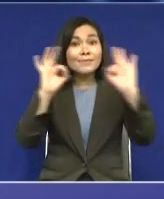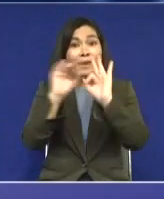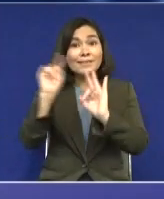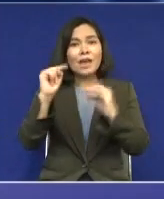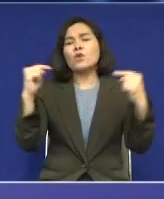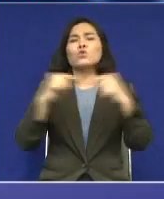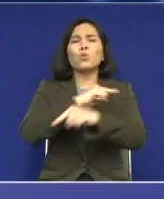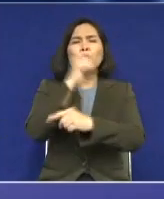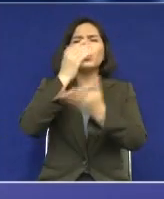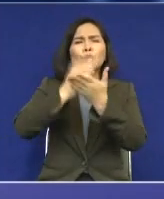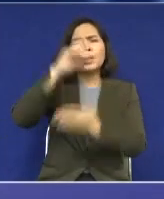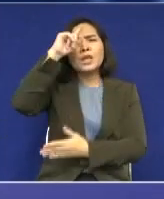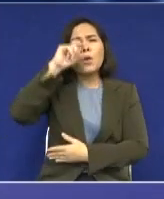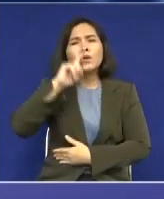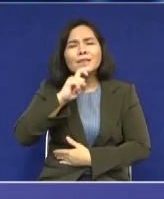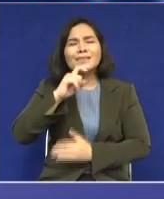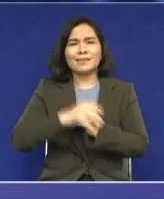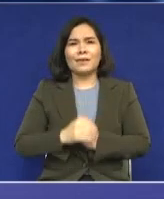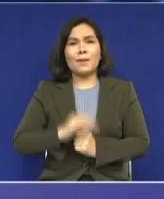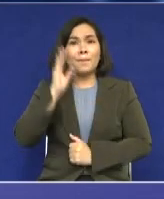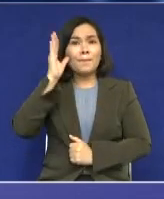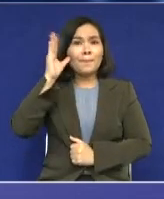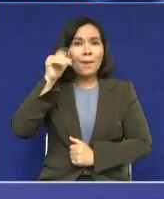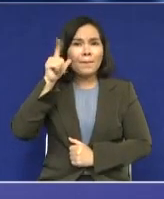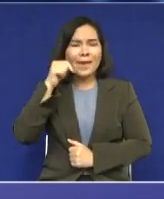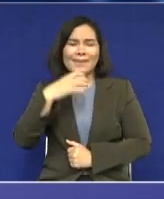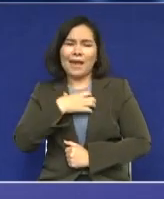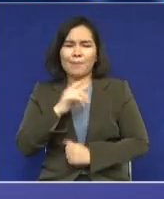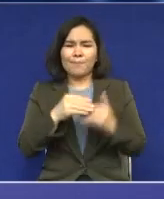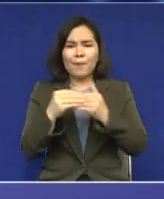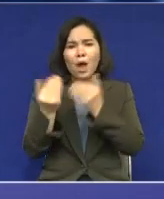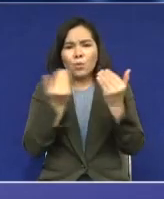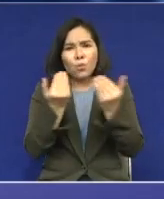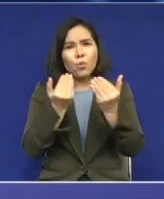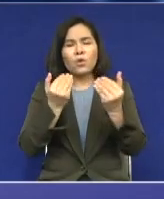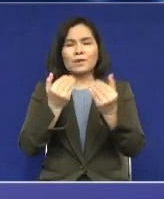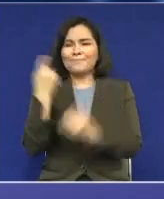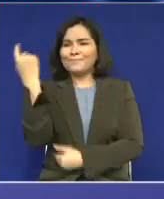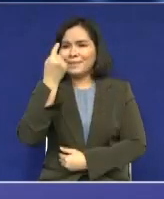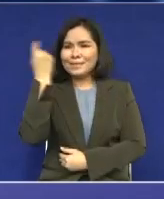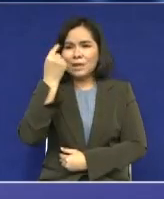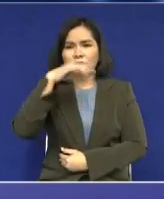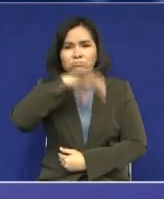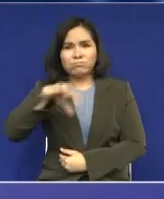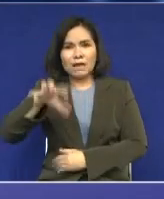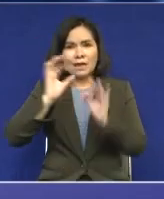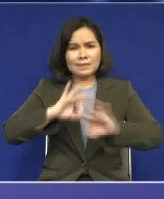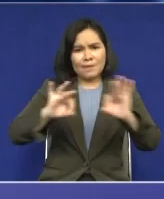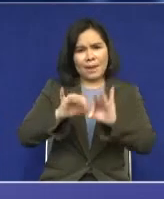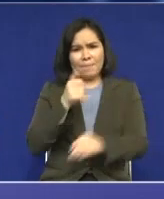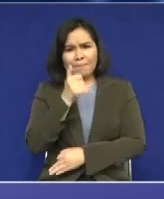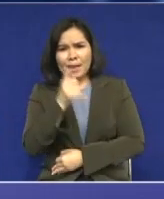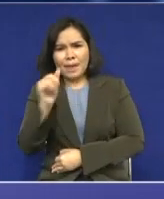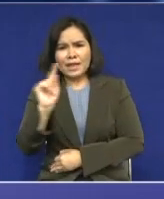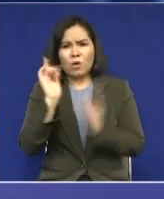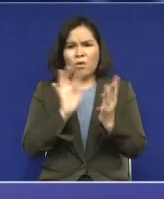หยุดค่ะถ้าสมมติวันหยุดแล้วคุณพ่อคุณแม่จะพาลูกๆหลานๆไปเที่ยวนะคะก็ควรจะเลือกในสถานที่ท่องเที่ยวที่ค